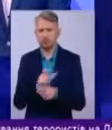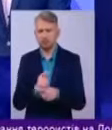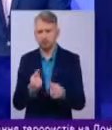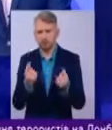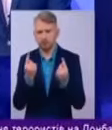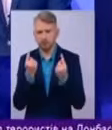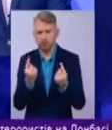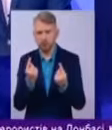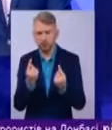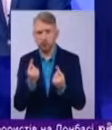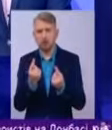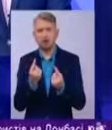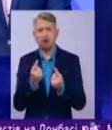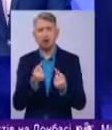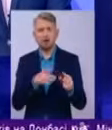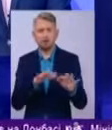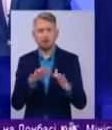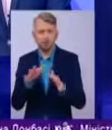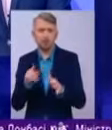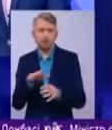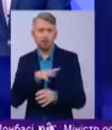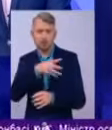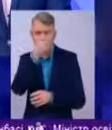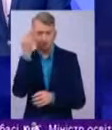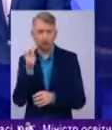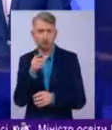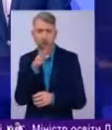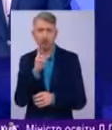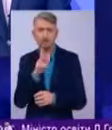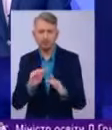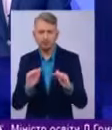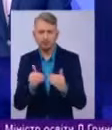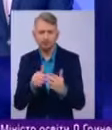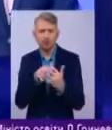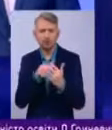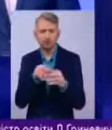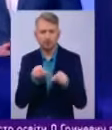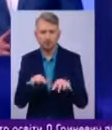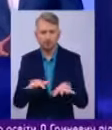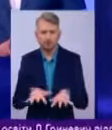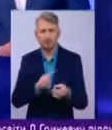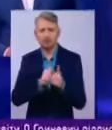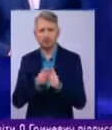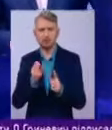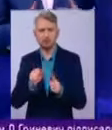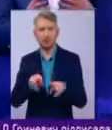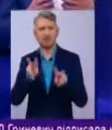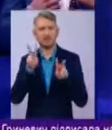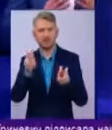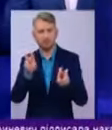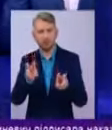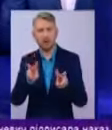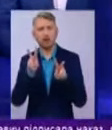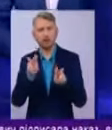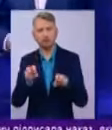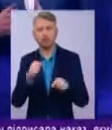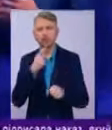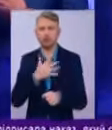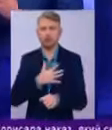вирі подій вони були забуті у той час, як локальна сутичка під Крутами, власне, перетворилася на символ. А символи можна